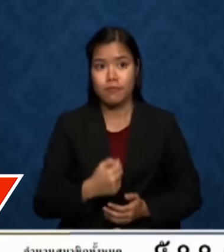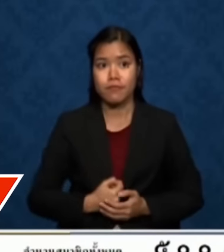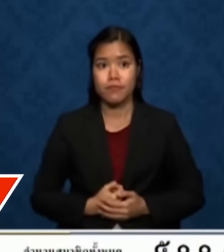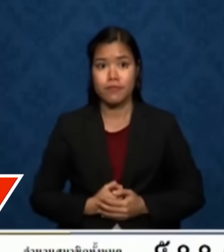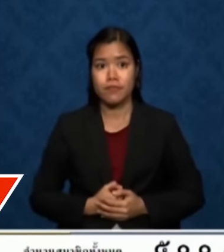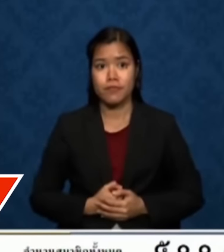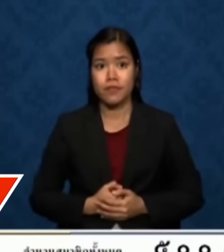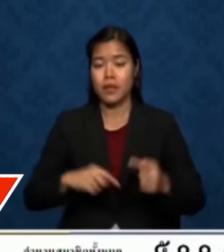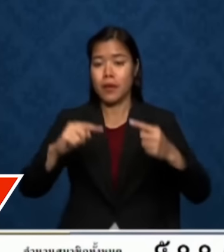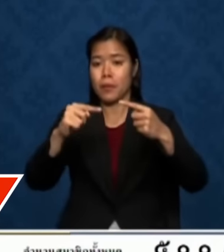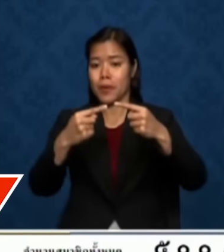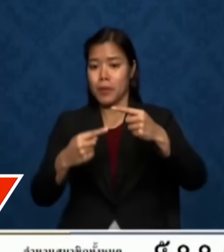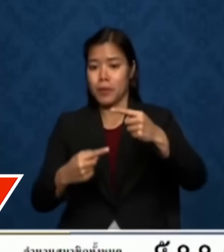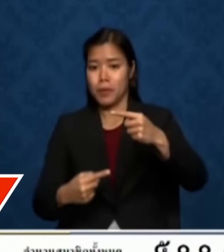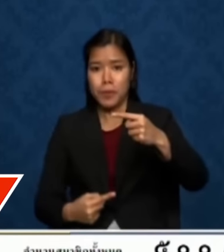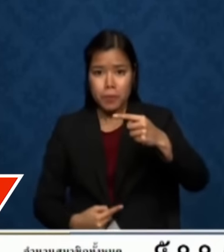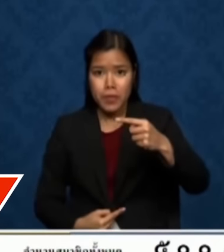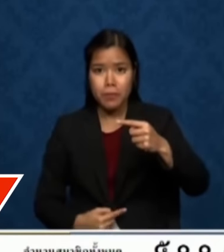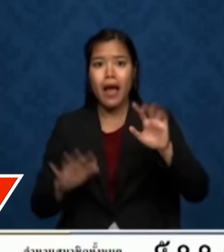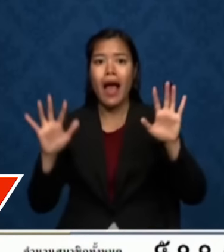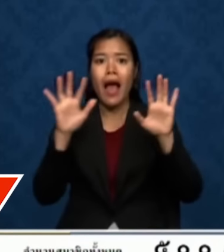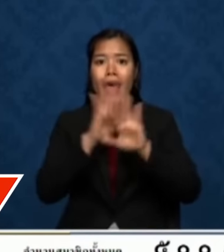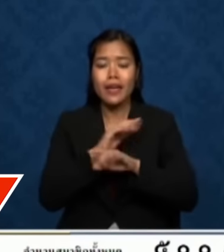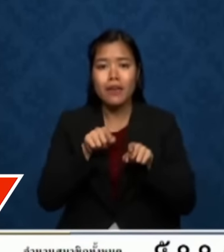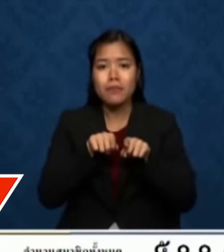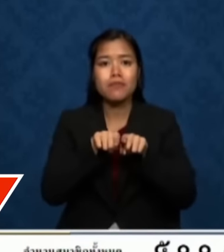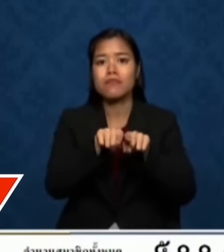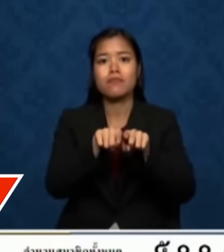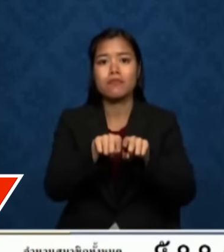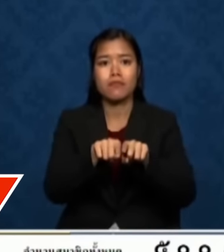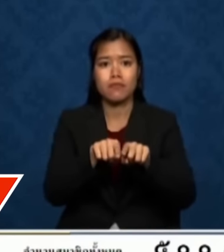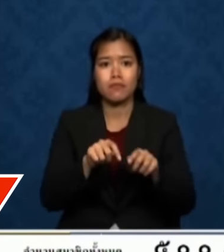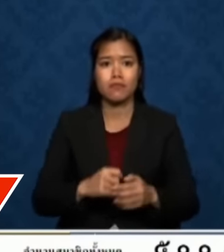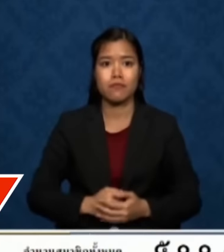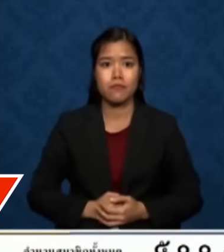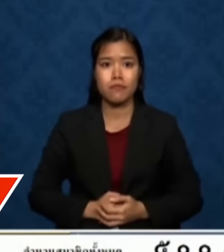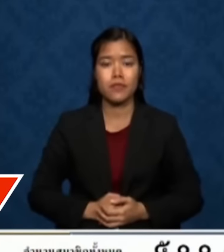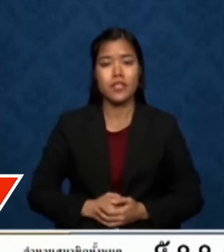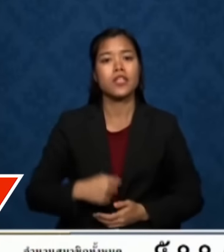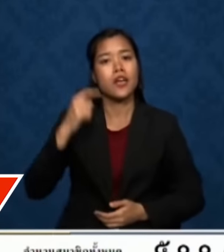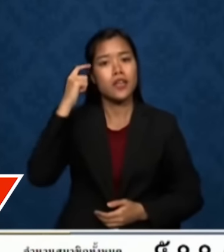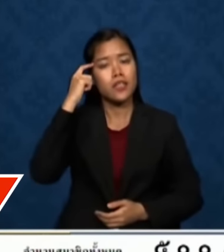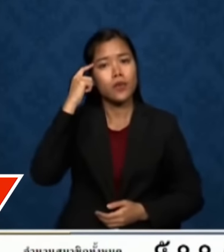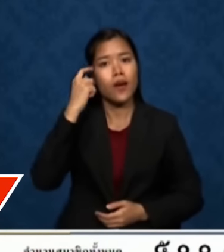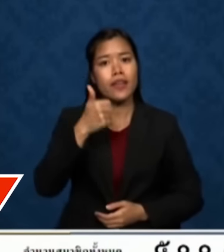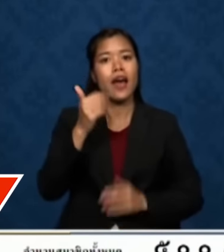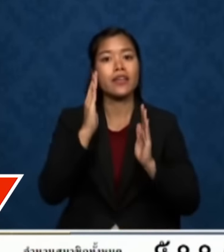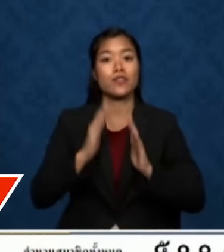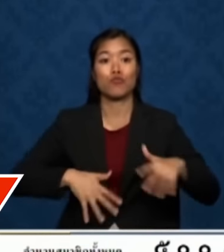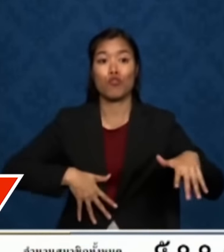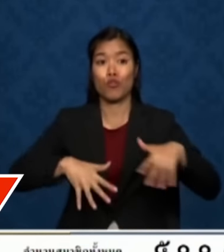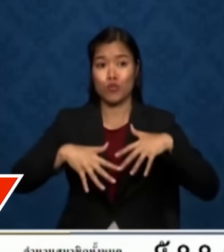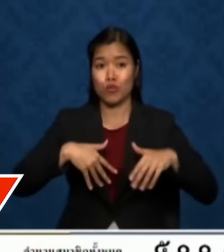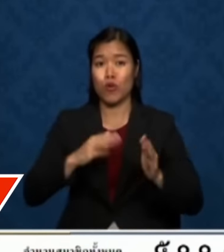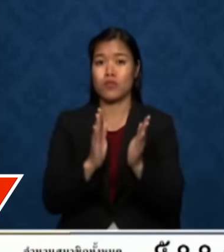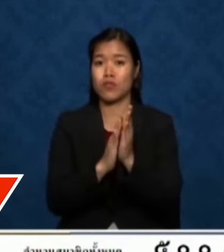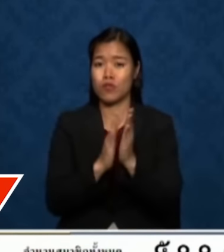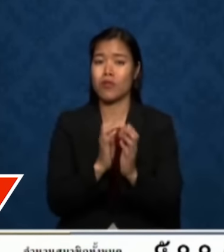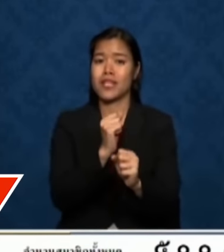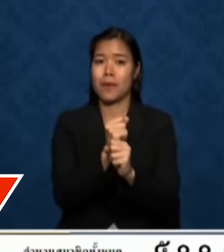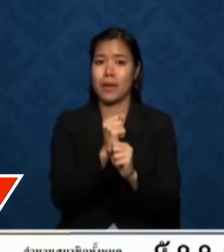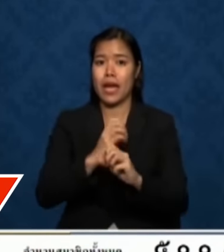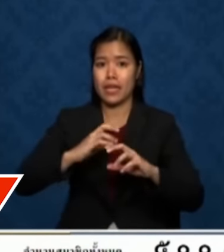ป็นทิศทางเดียวกันค่ะซึ่งก็อาจจะเป็นไปได้ค่ะที่พี่น้องประชาชนเขาชื่นชมการทำงานของนายกรัฐมนตรีอันนี้ไ